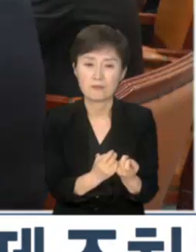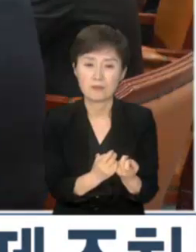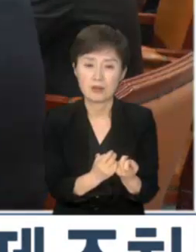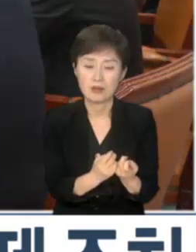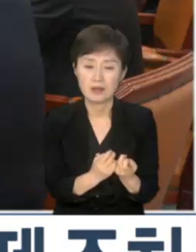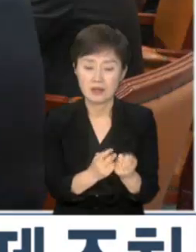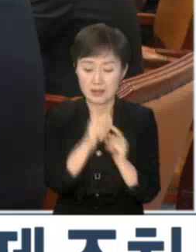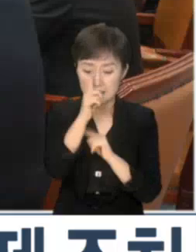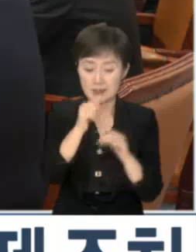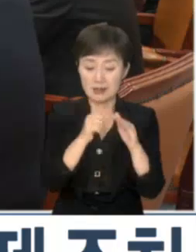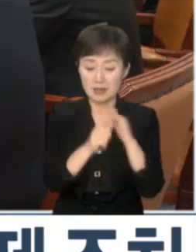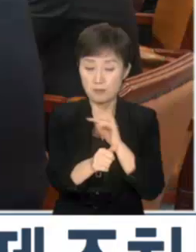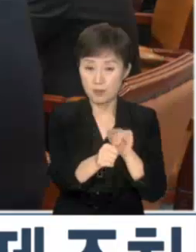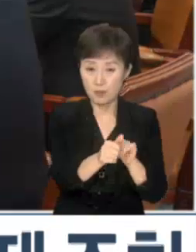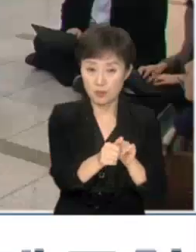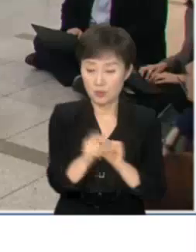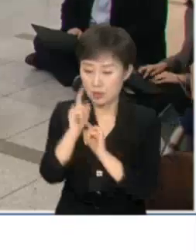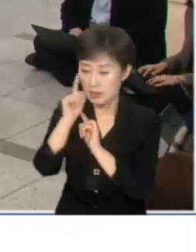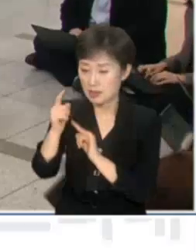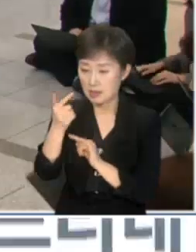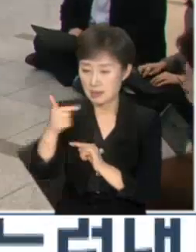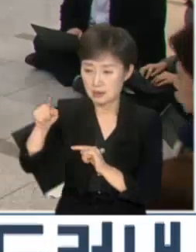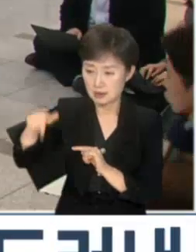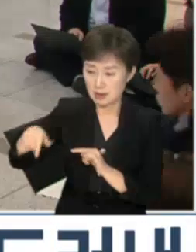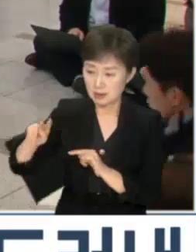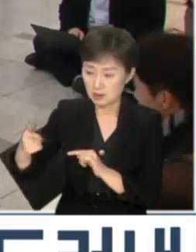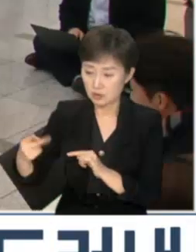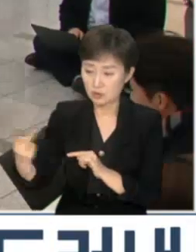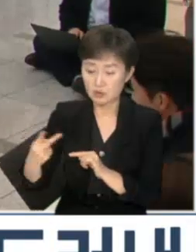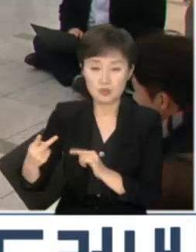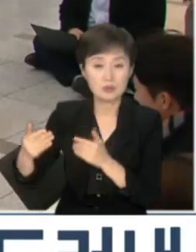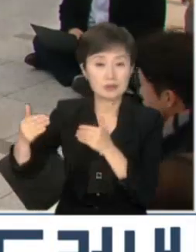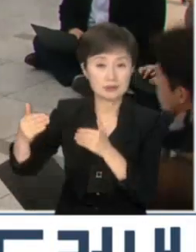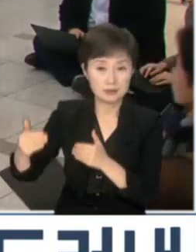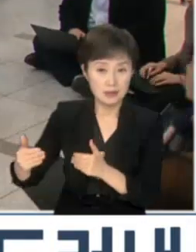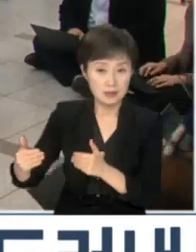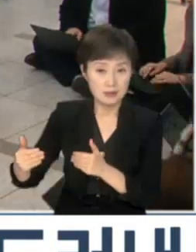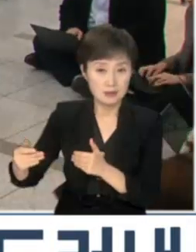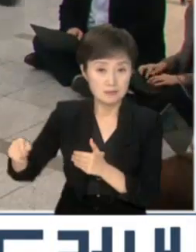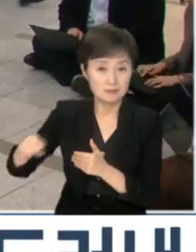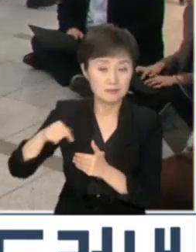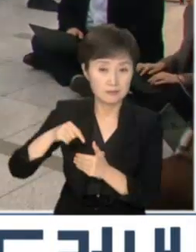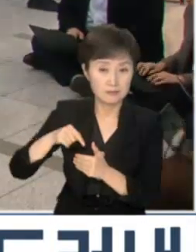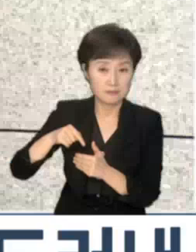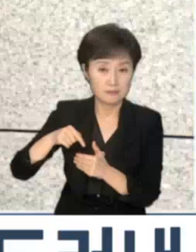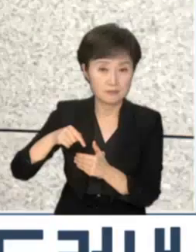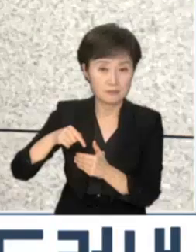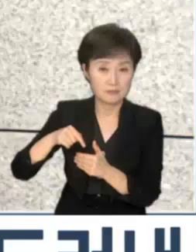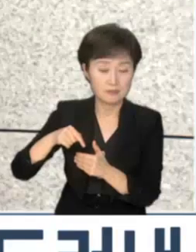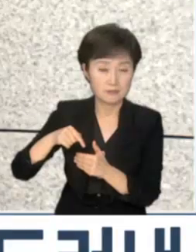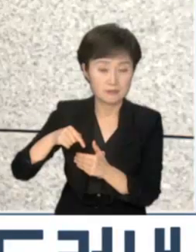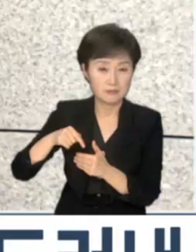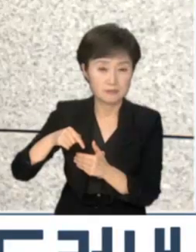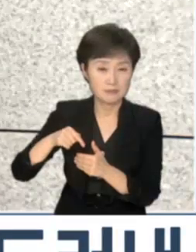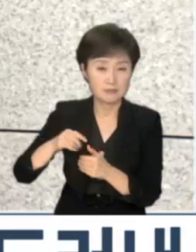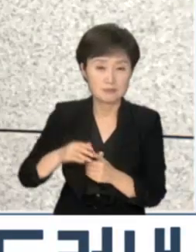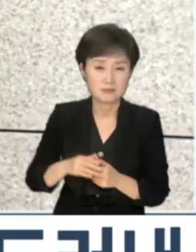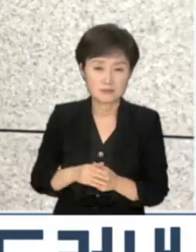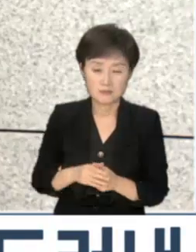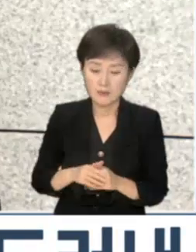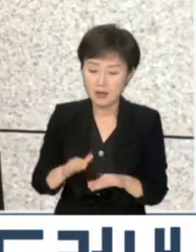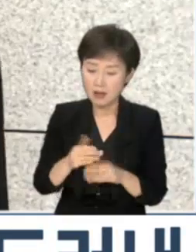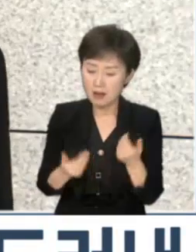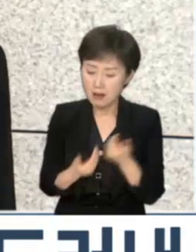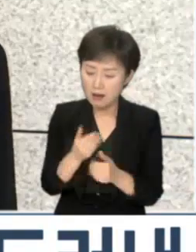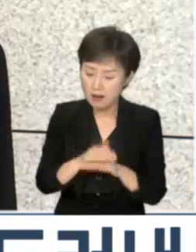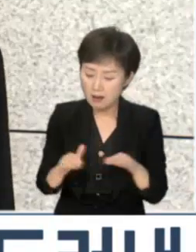이재명 대표가 이낙연 그 전 총리를 지지했던 의원들을 어떤